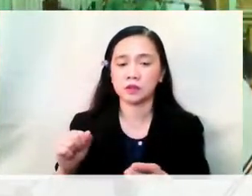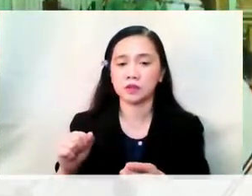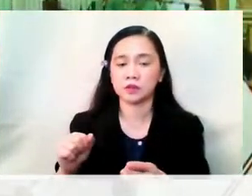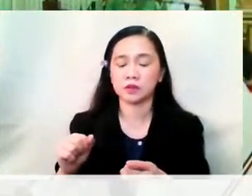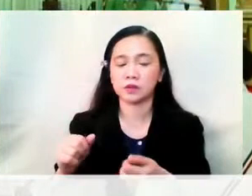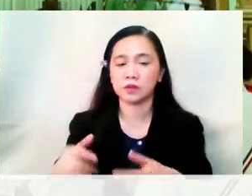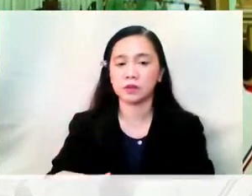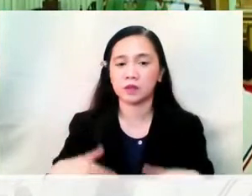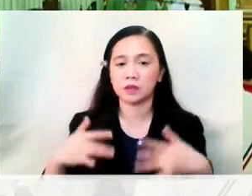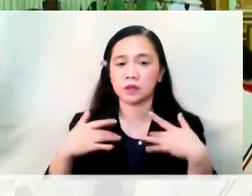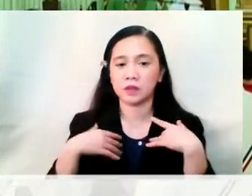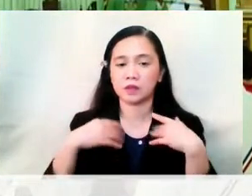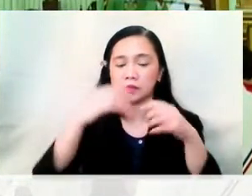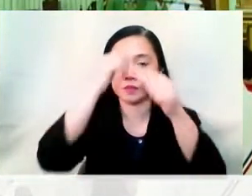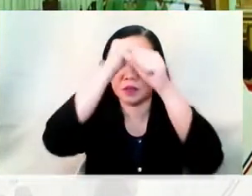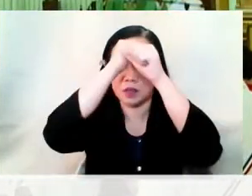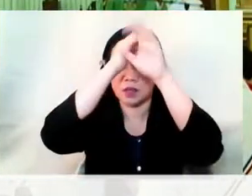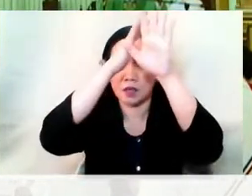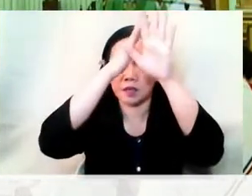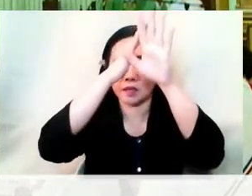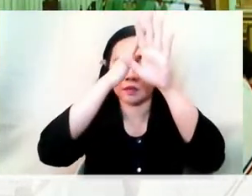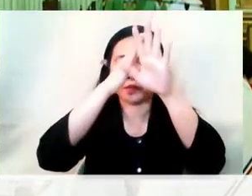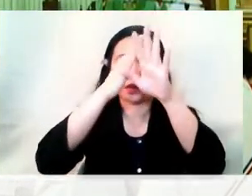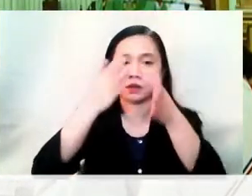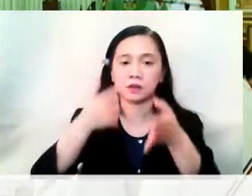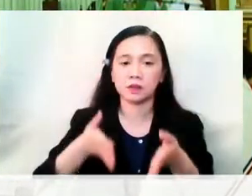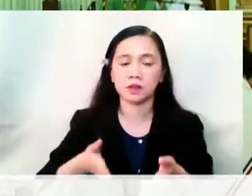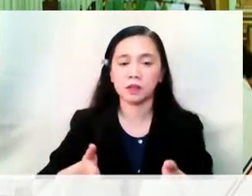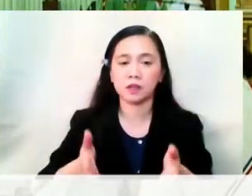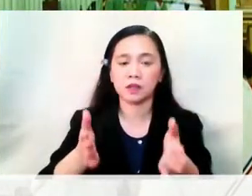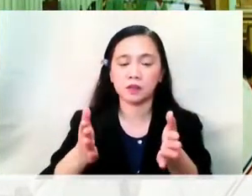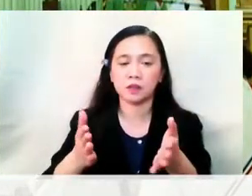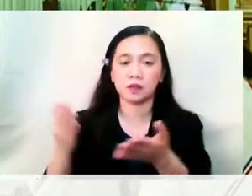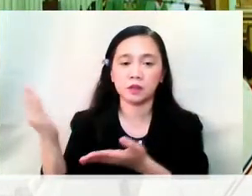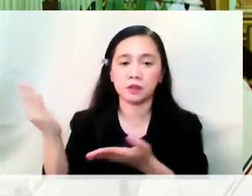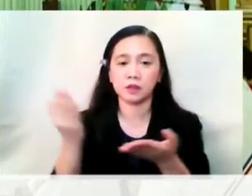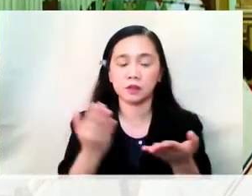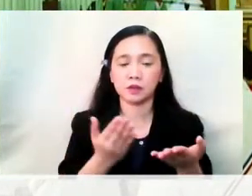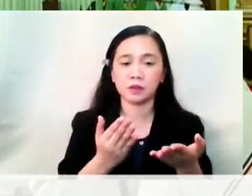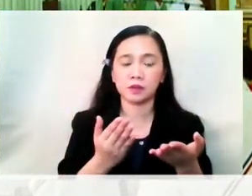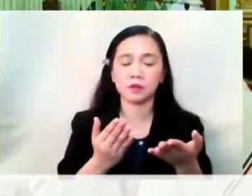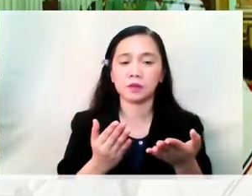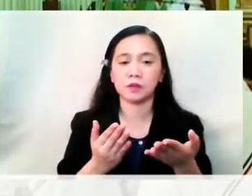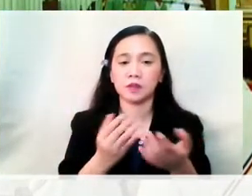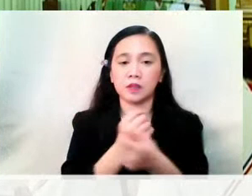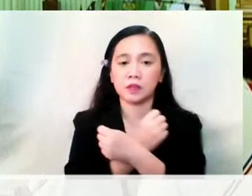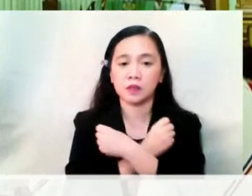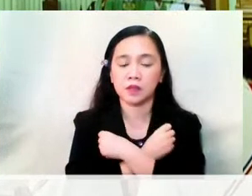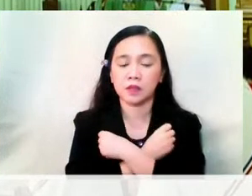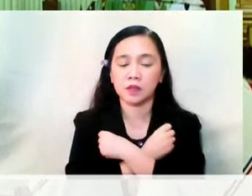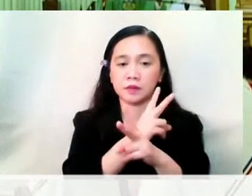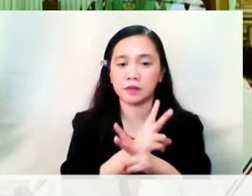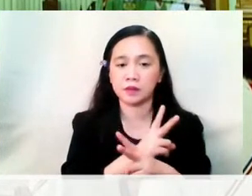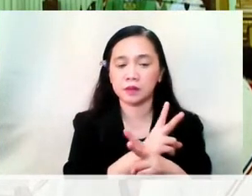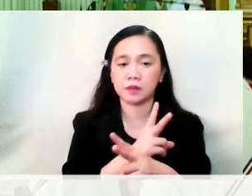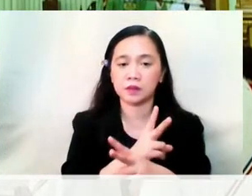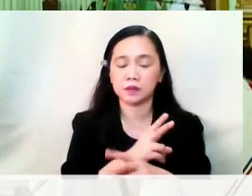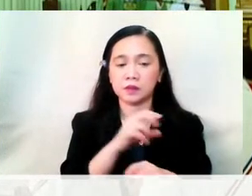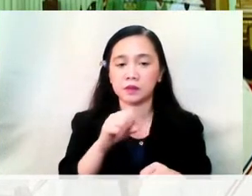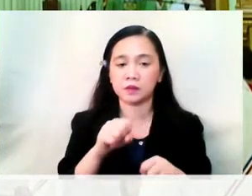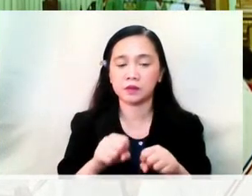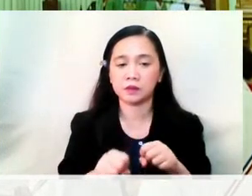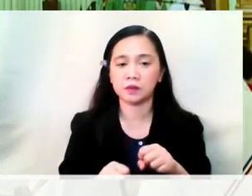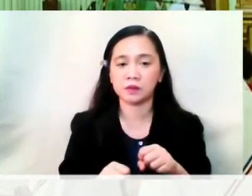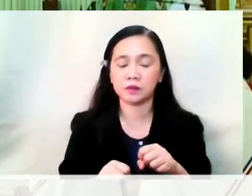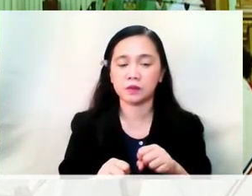mong silang daluyan ng iyong pag-ibig at paglingap upang sa gayon ay